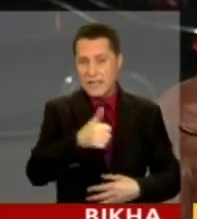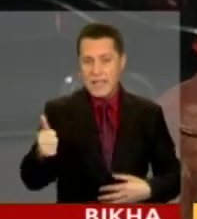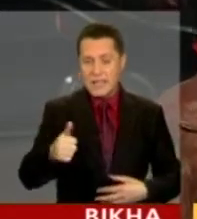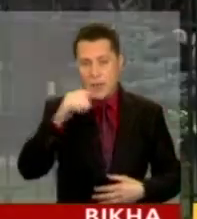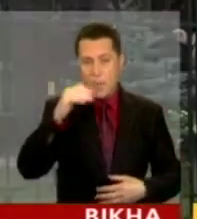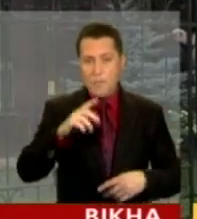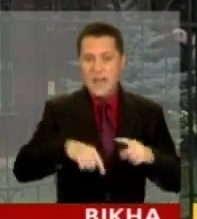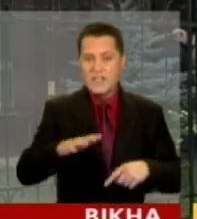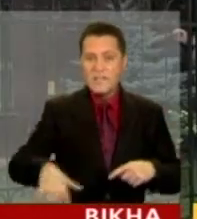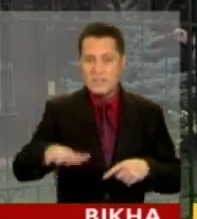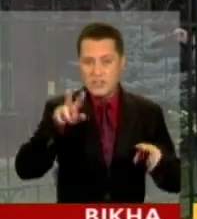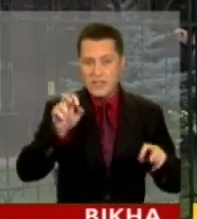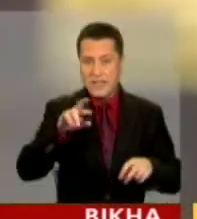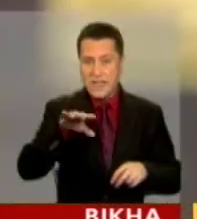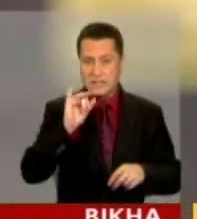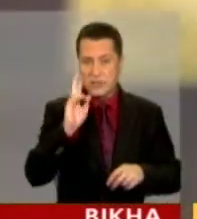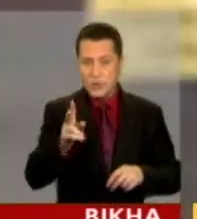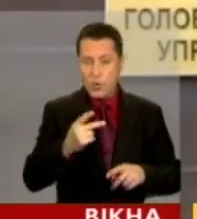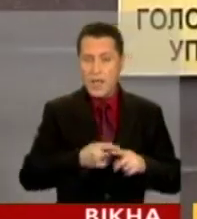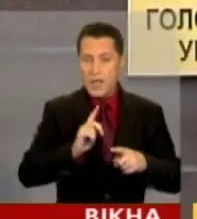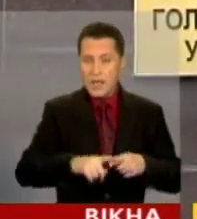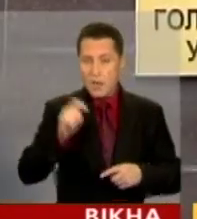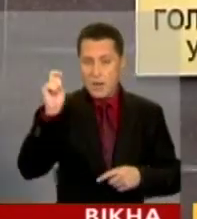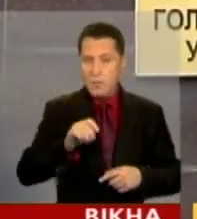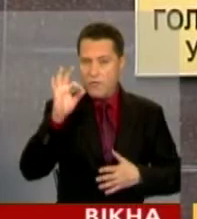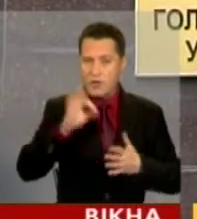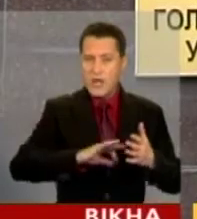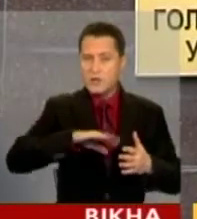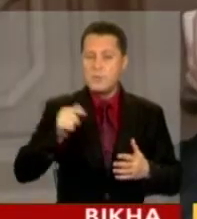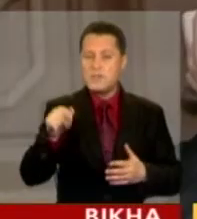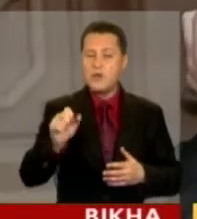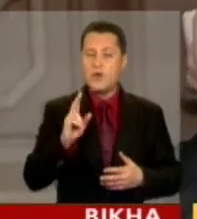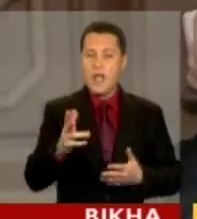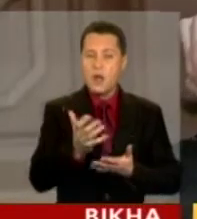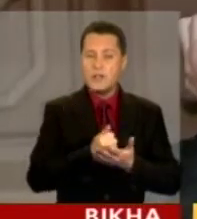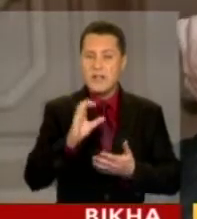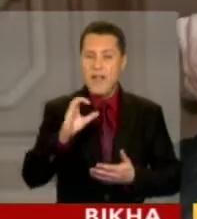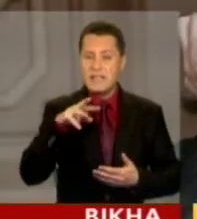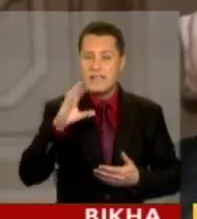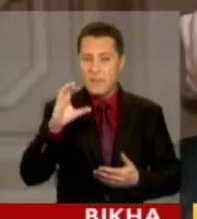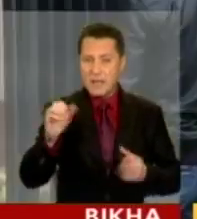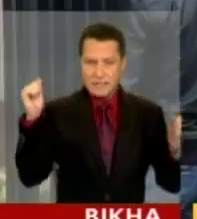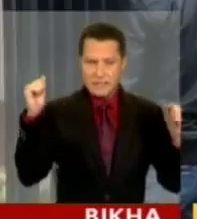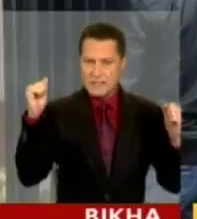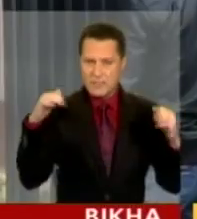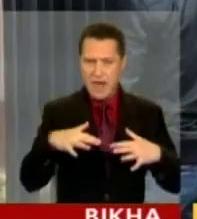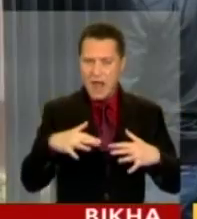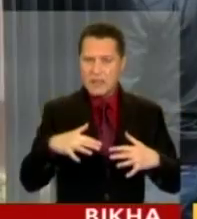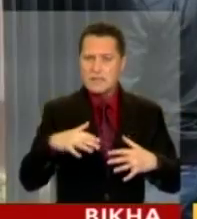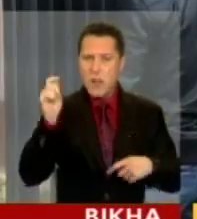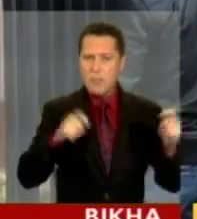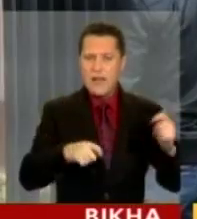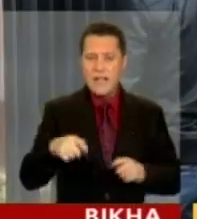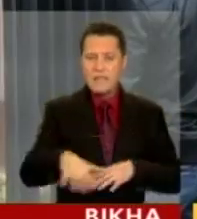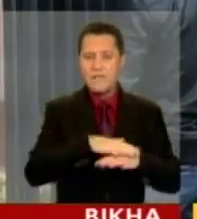Яценюк, який прибув одразу після того, як отримав смс-ку. Власне, сюди одразу приїхали